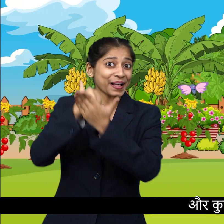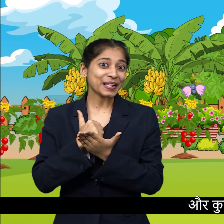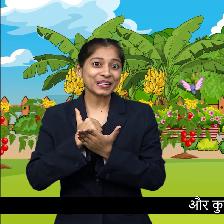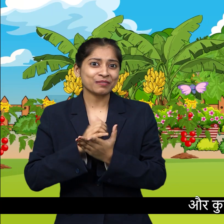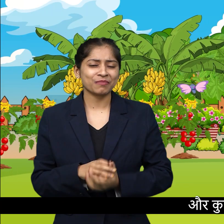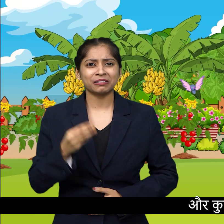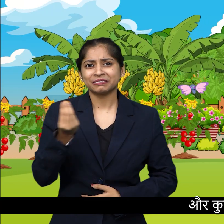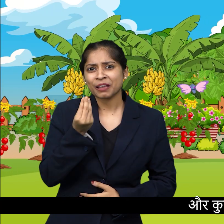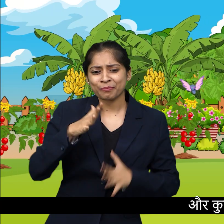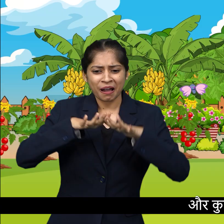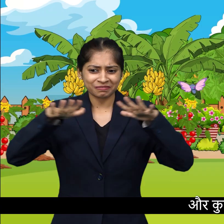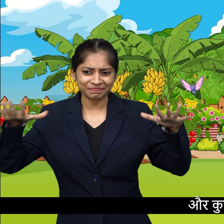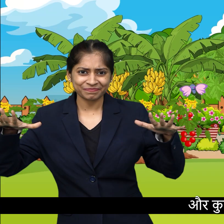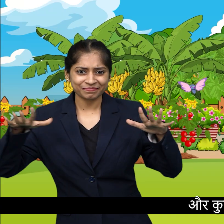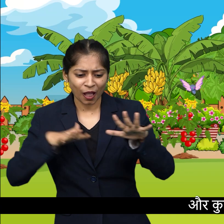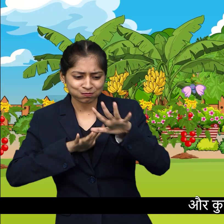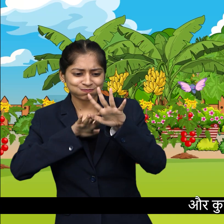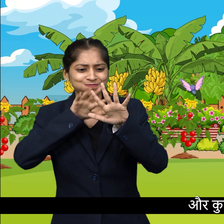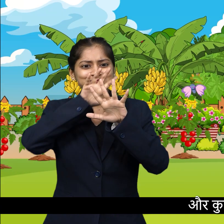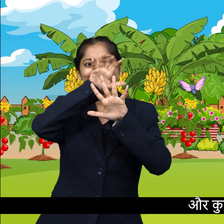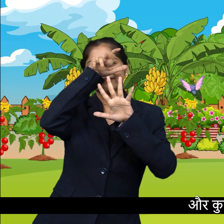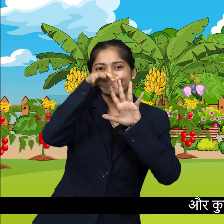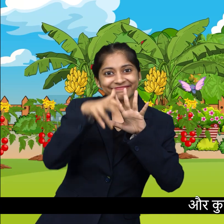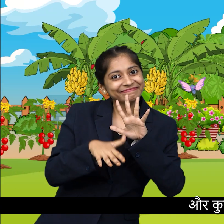और कुछ जमीन पर रेंग रहे हैं।